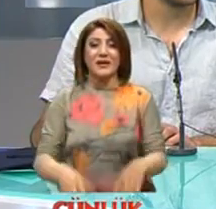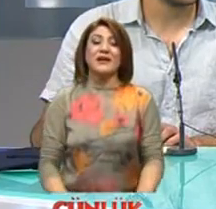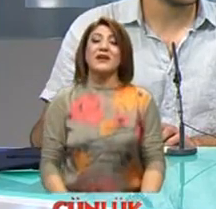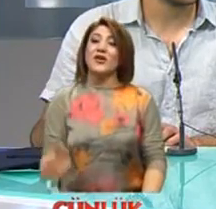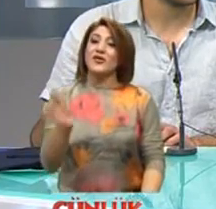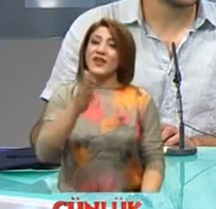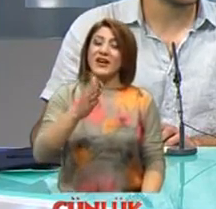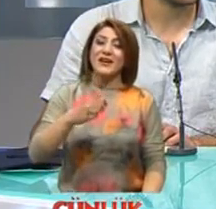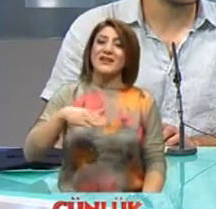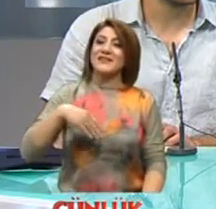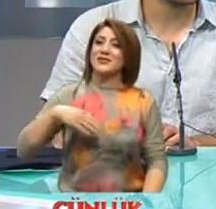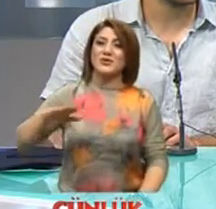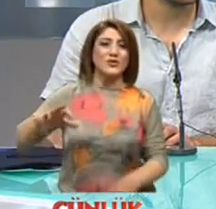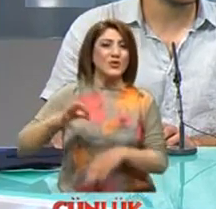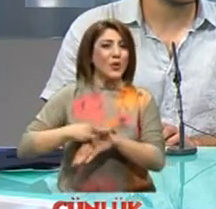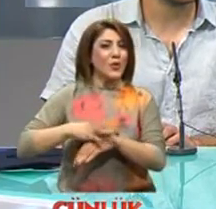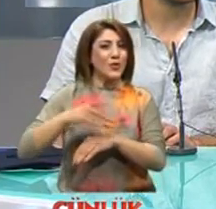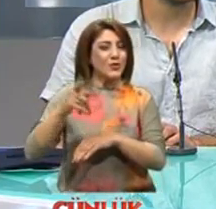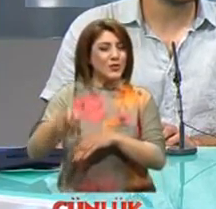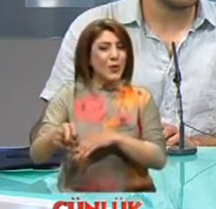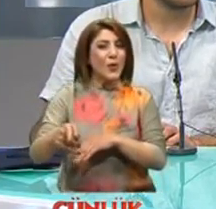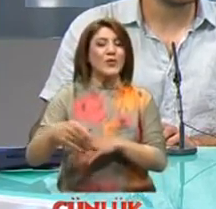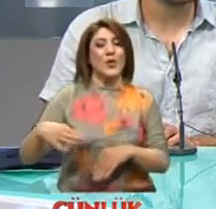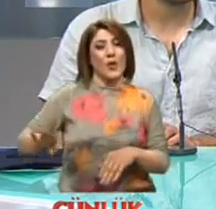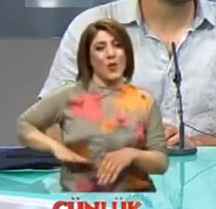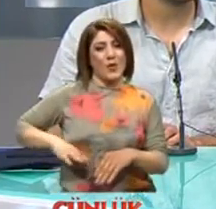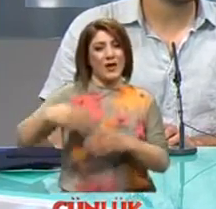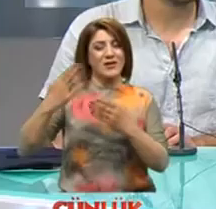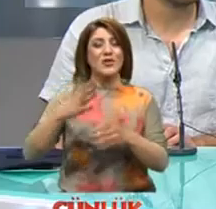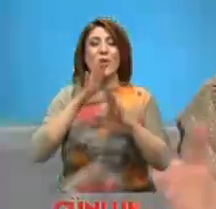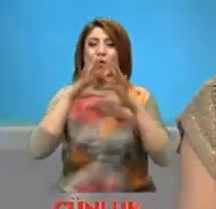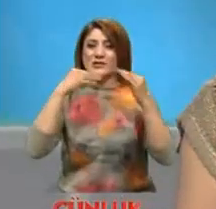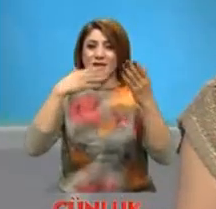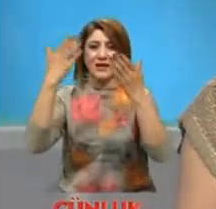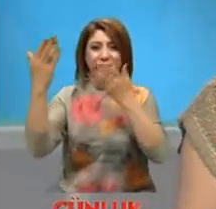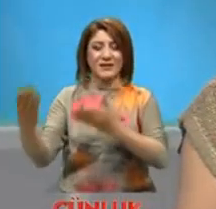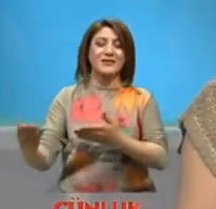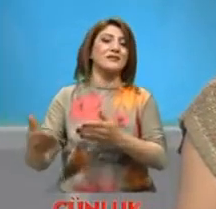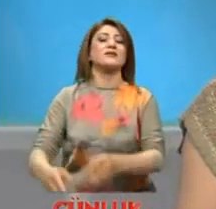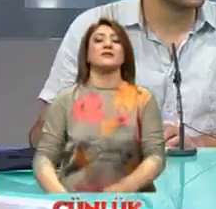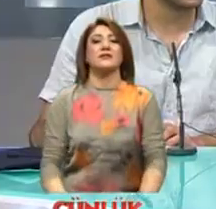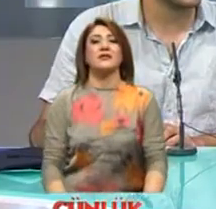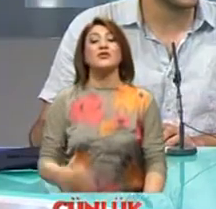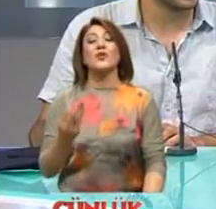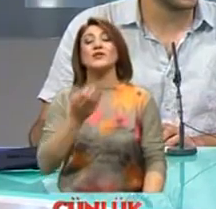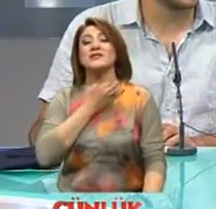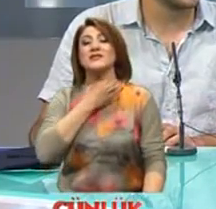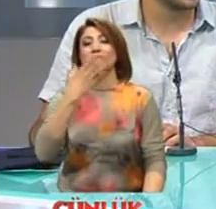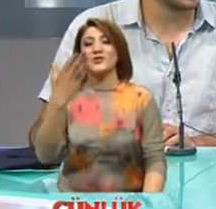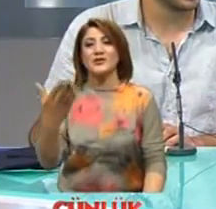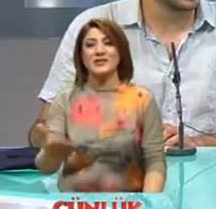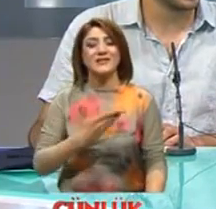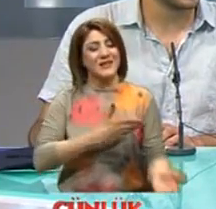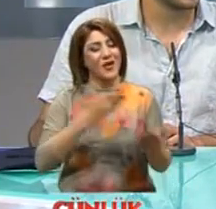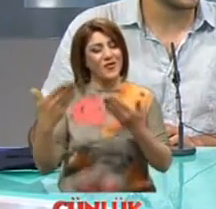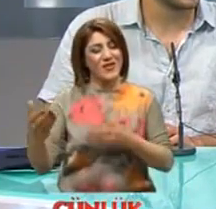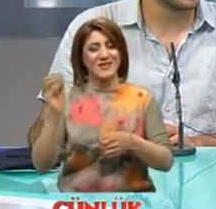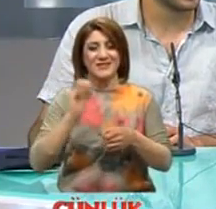Ve Utku Kaya, Bilişsel Bilimler Bölümü Doktor Öğrencisi. Hoş geldiniz efendim. Pınar Hanım, çok teşekkürler davetiniz